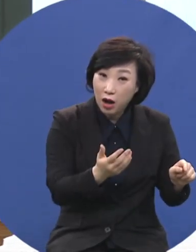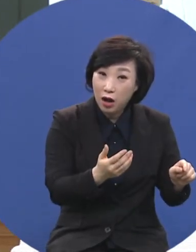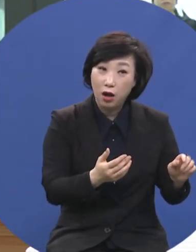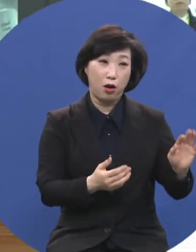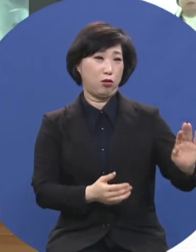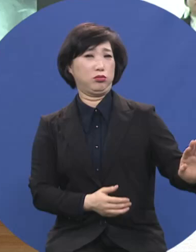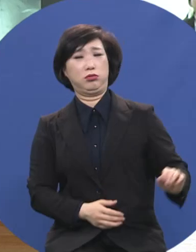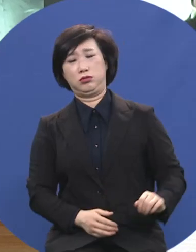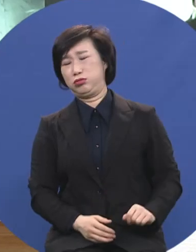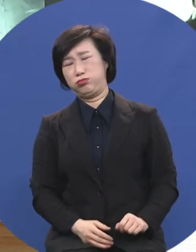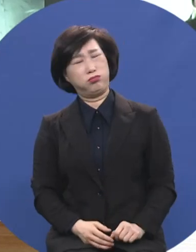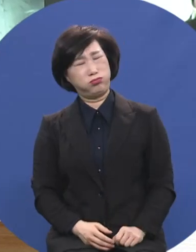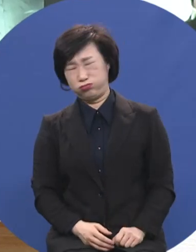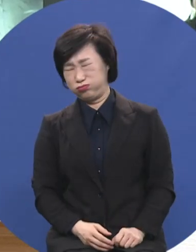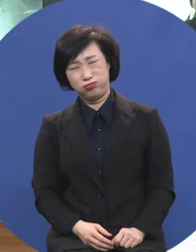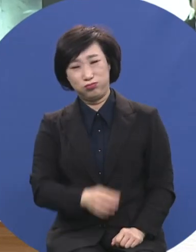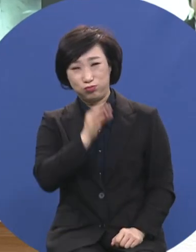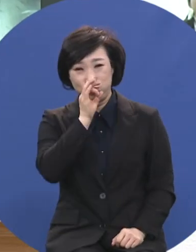얼음택도 없는 소리지.